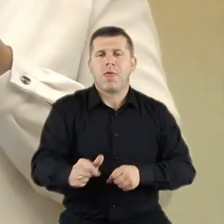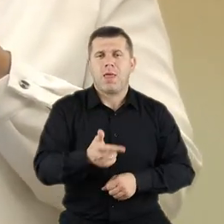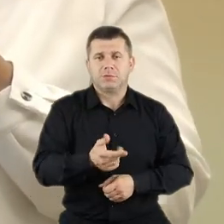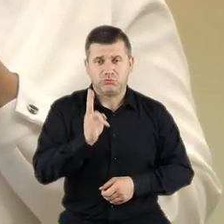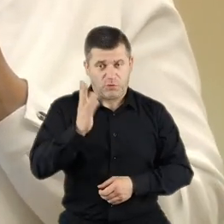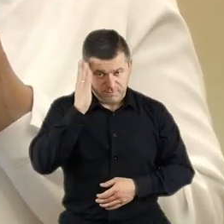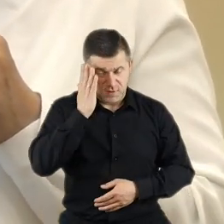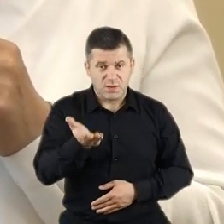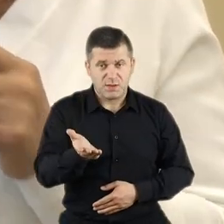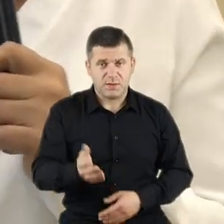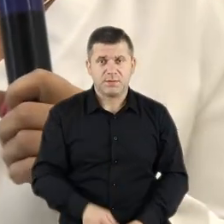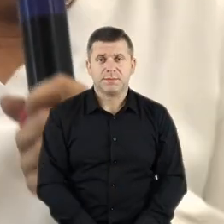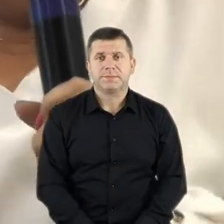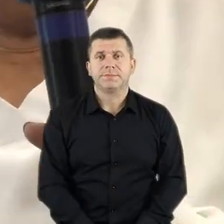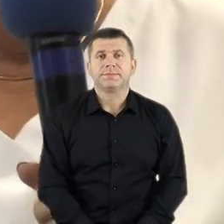wie